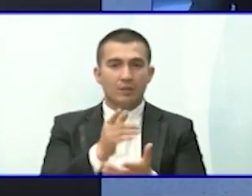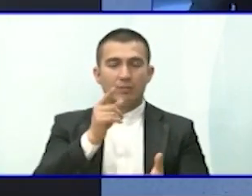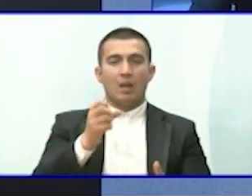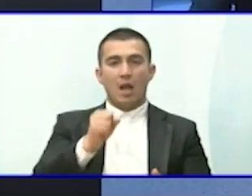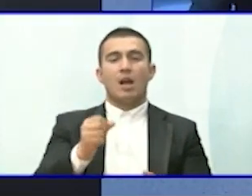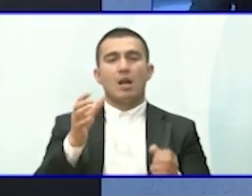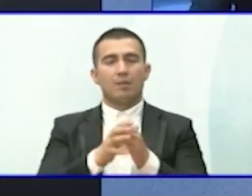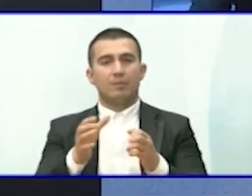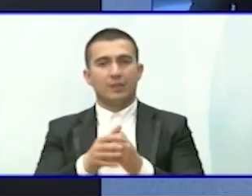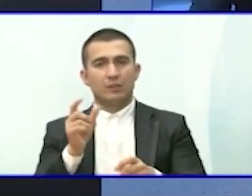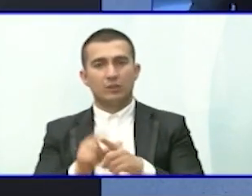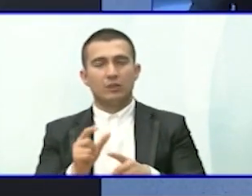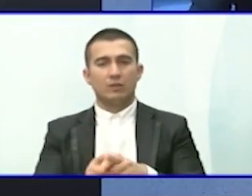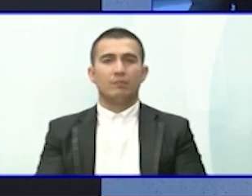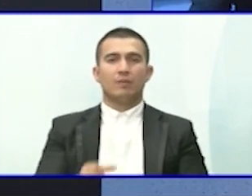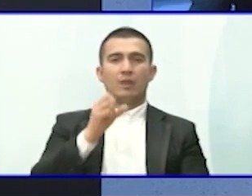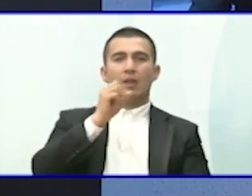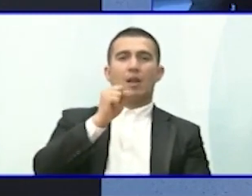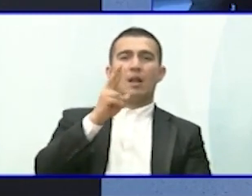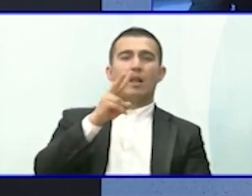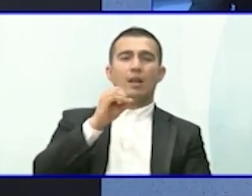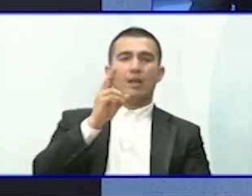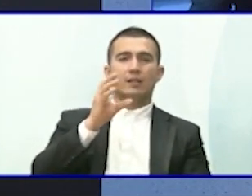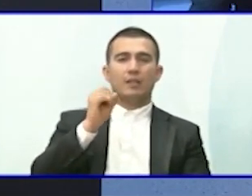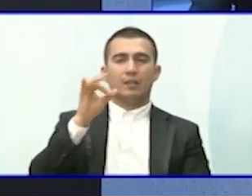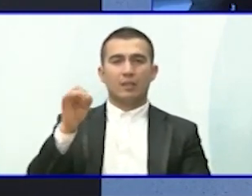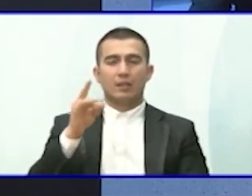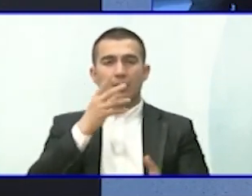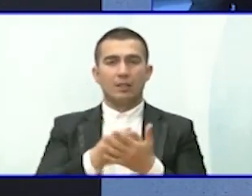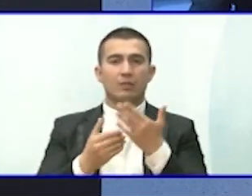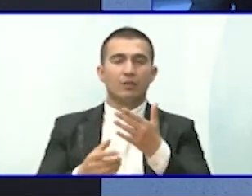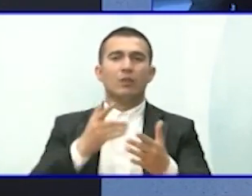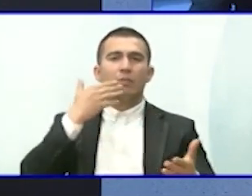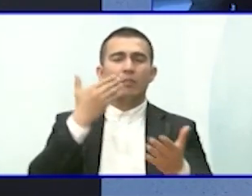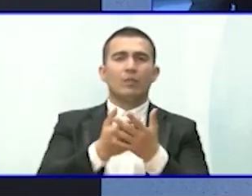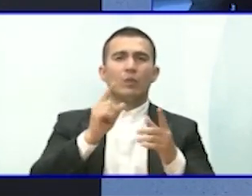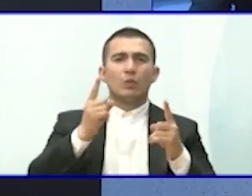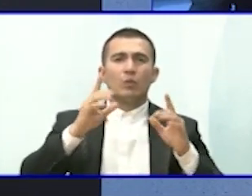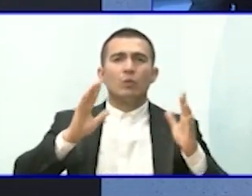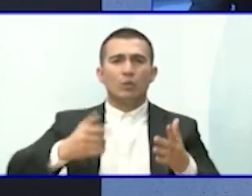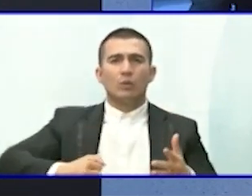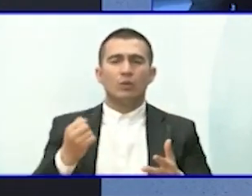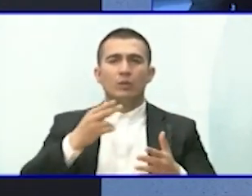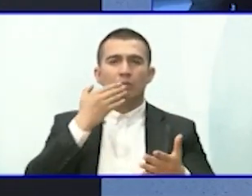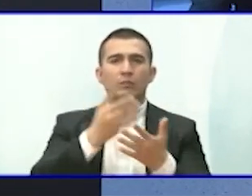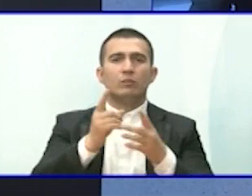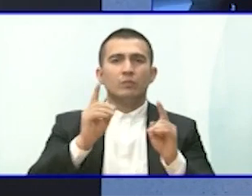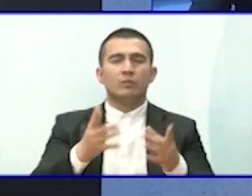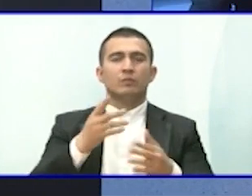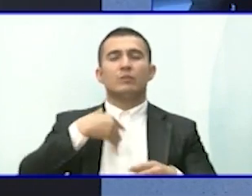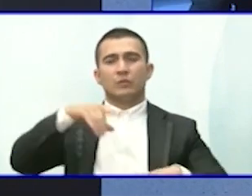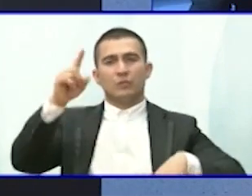второй вопрос александр о чем спрашивают тебя друзья меня часто